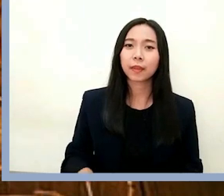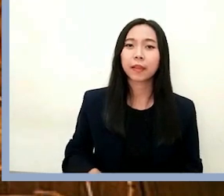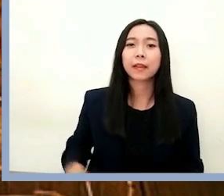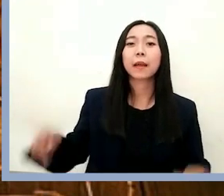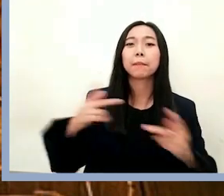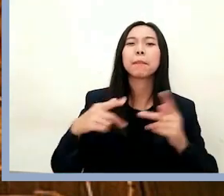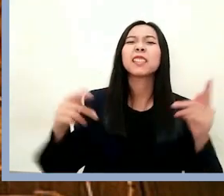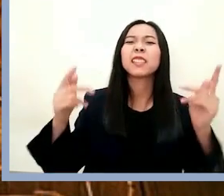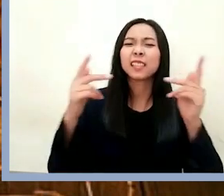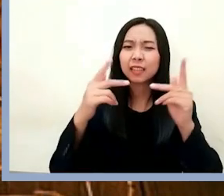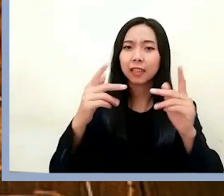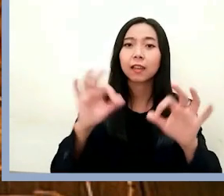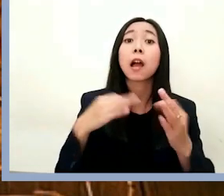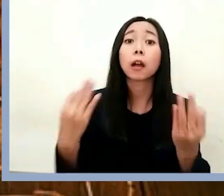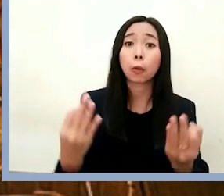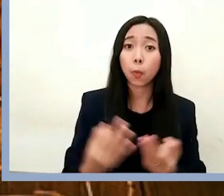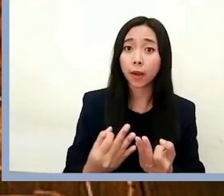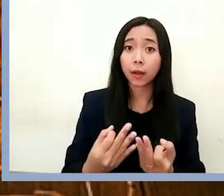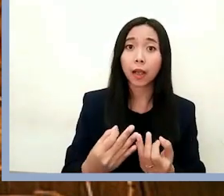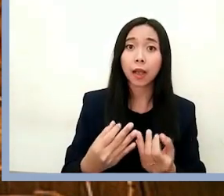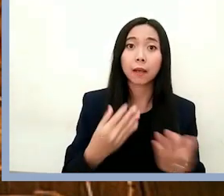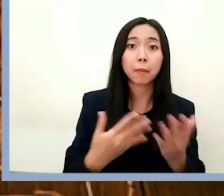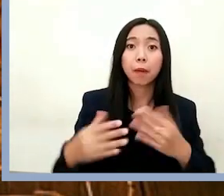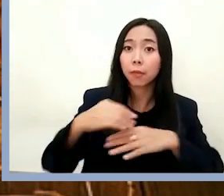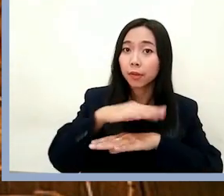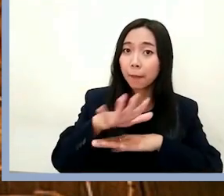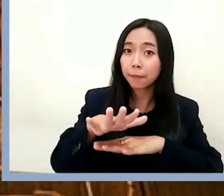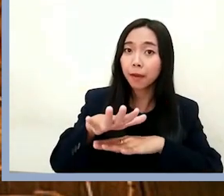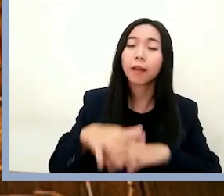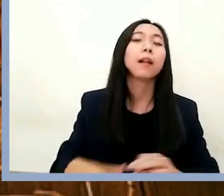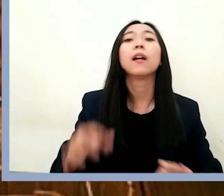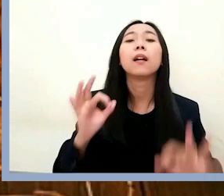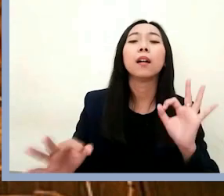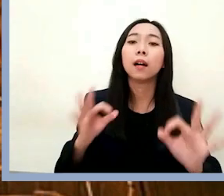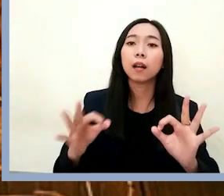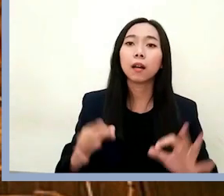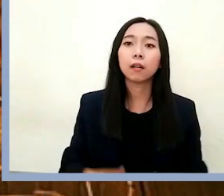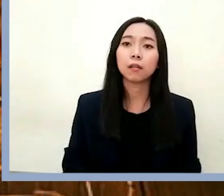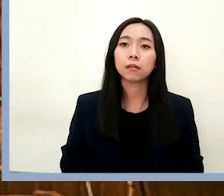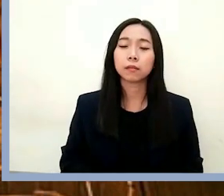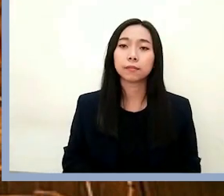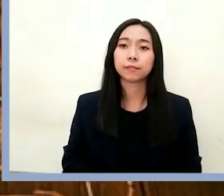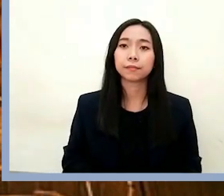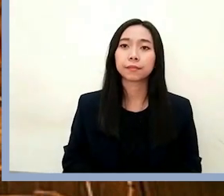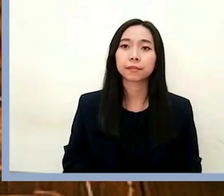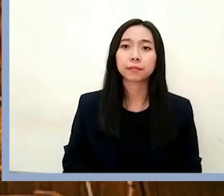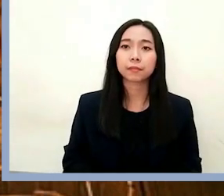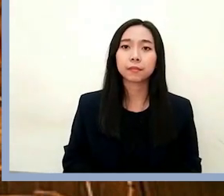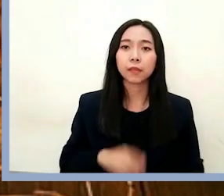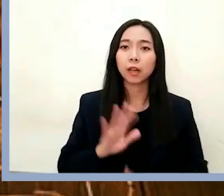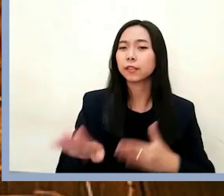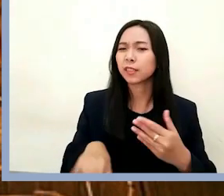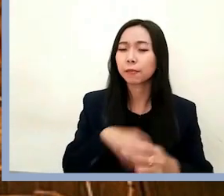Bahwa keluarga yang berdampak apabila profesi karir